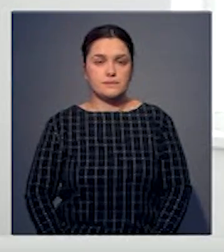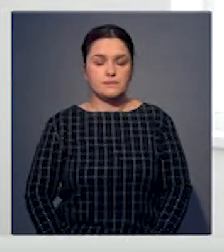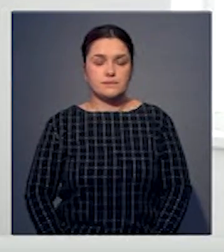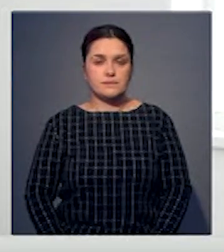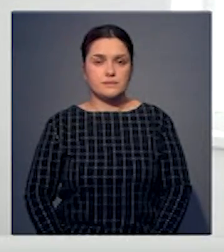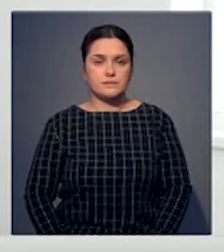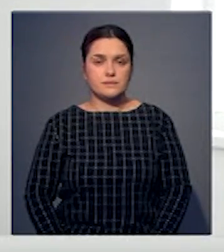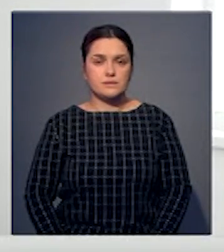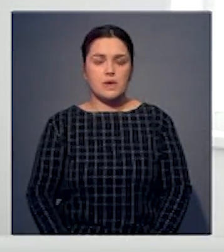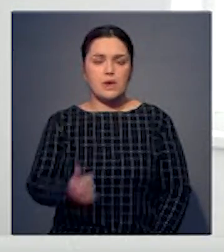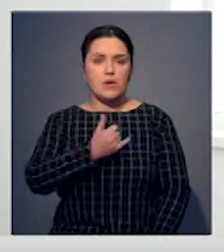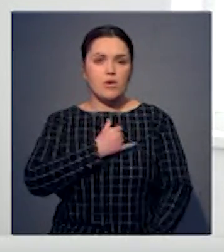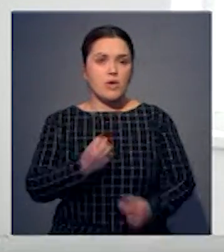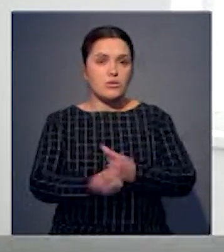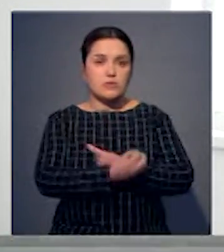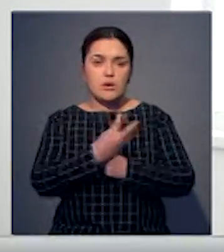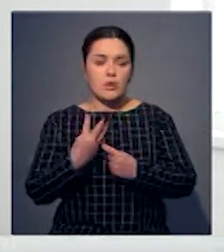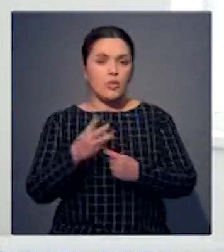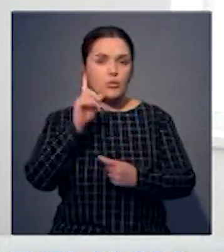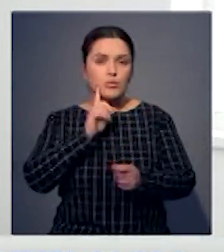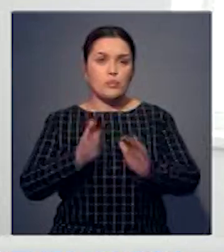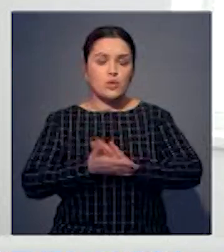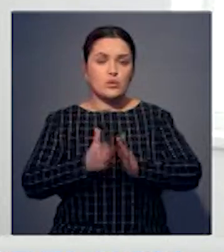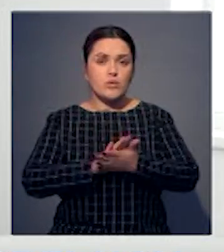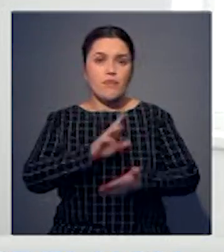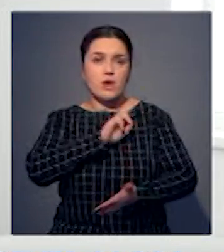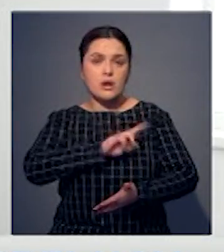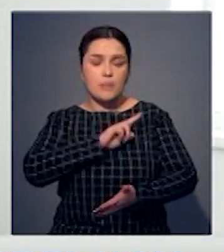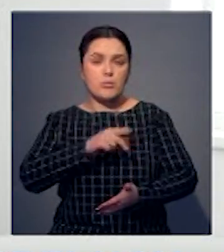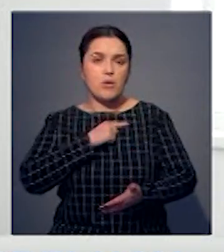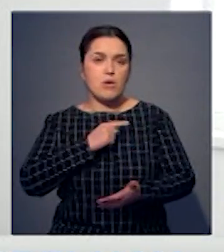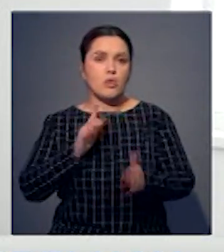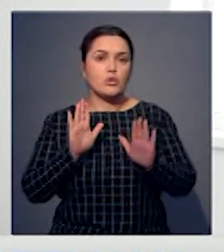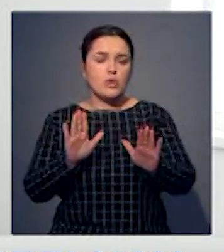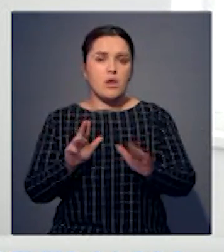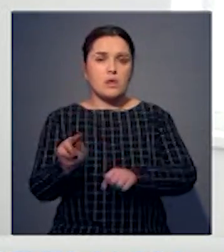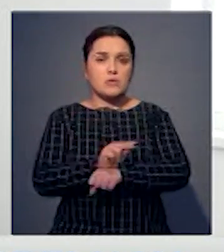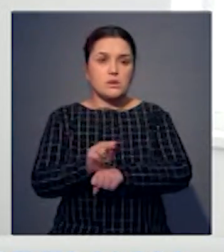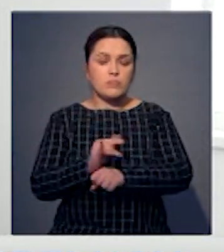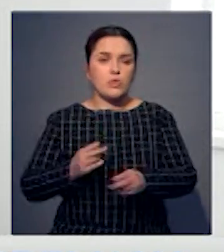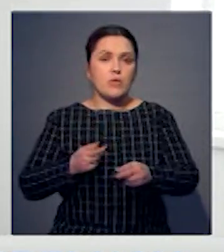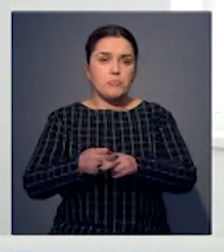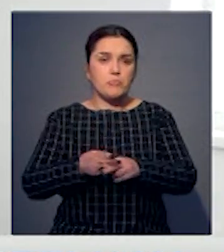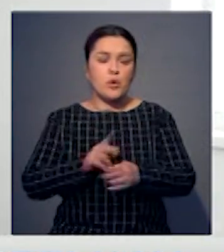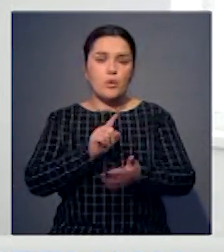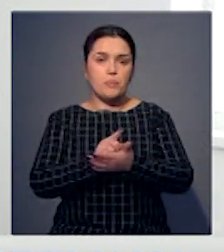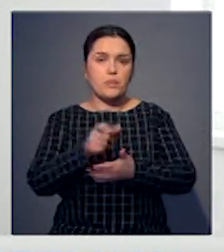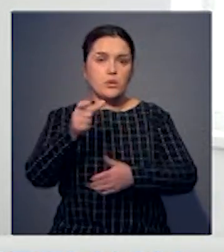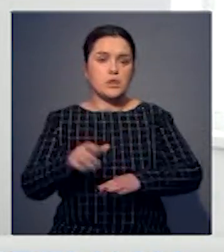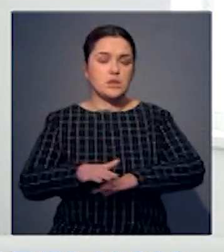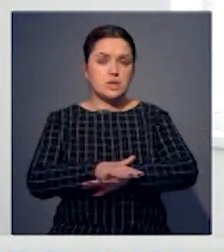Для нас созданы все условия для работы. Наша задача – проводить профилактику заболеваний, оказывать первичную медицинскую помощь